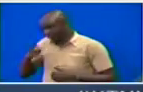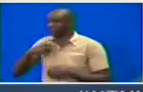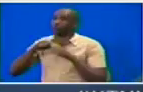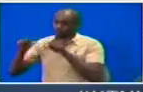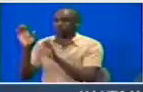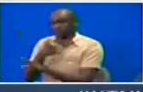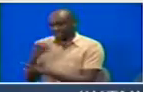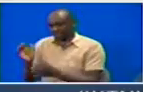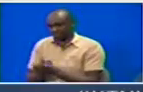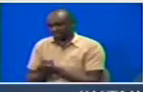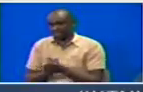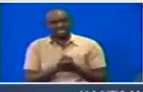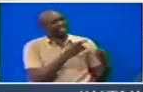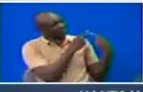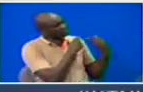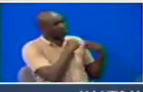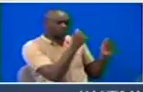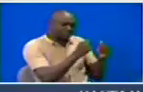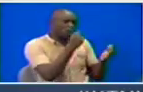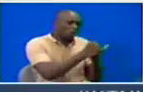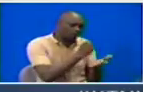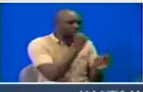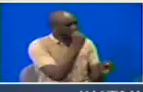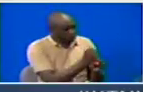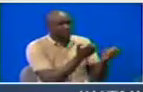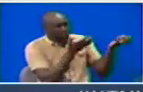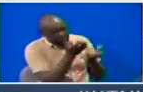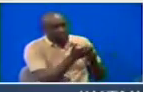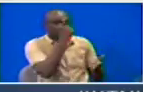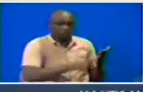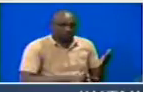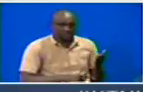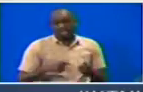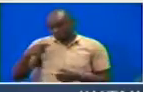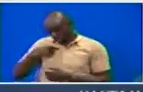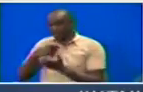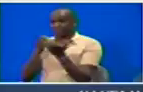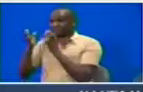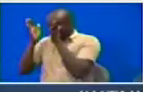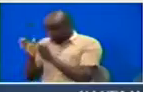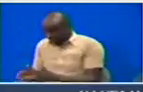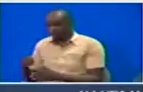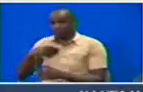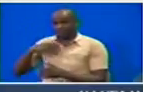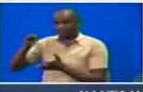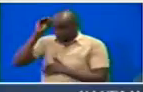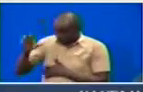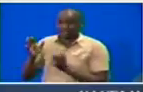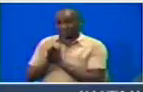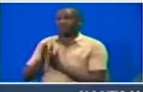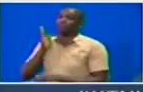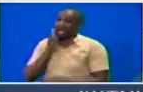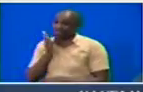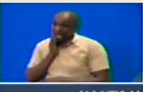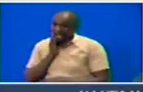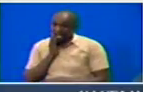sana. Majukumu gani? Una kazi ya ofisi, wewe ni mfanyabiashara ama ni nini? Mimi ni mfanyabiashara, mimi ni mwanafunzi, mimi ni mama.